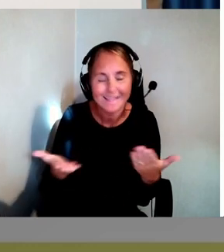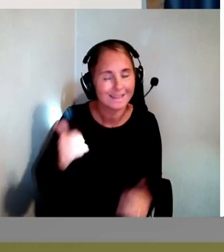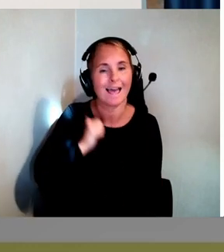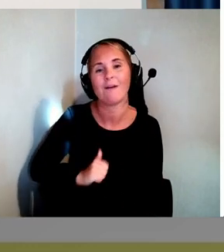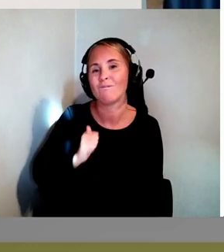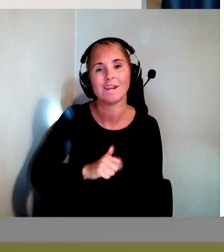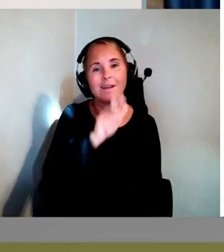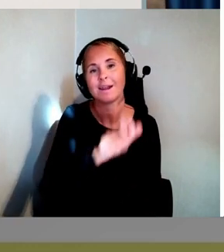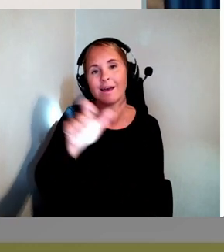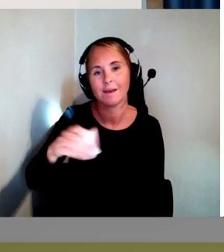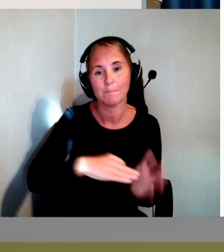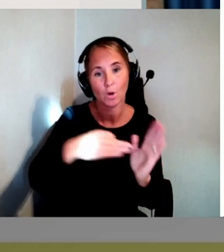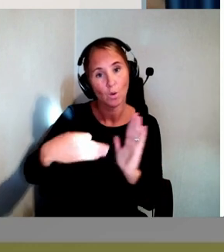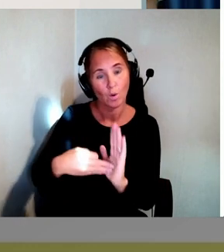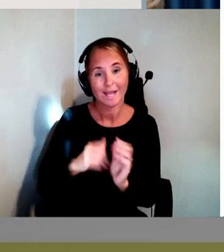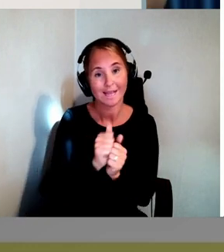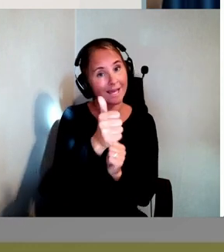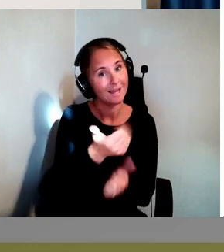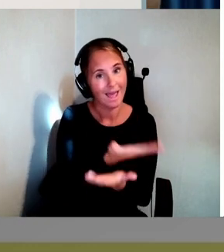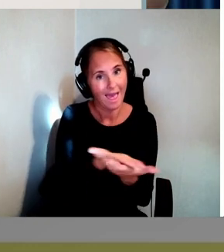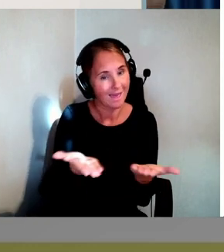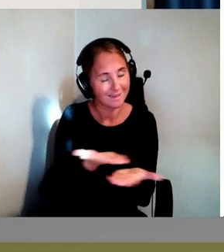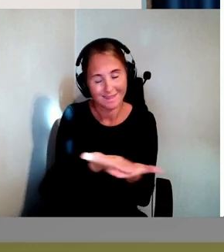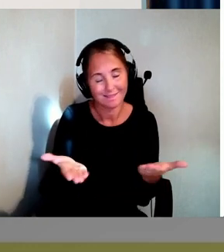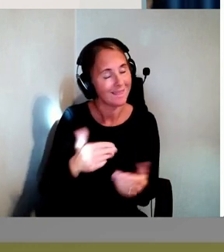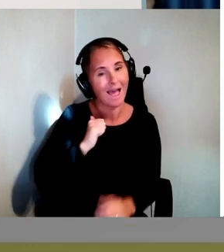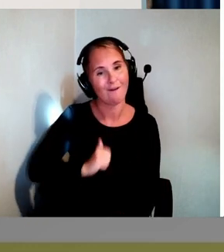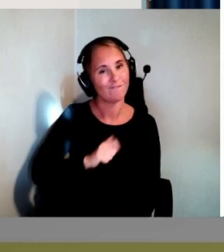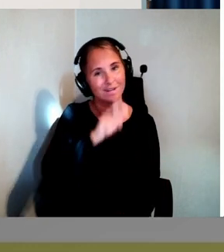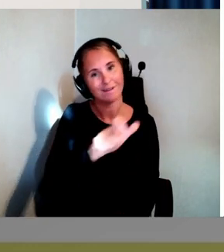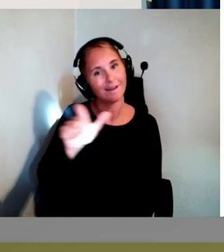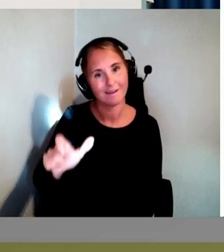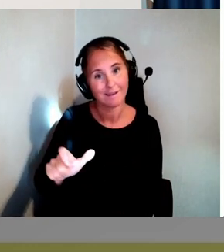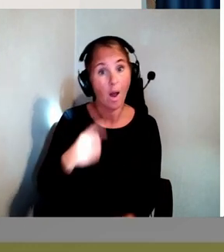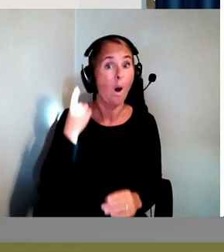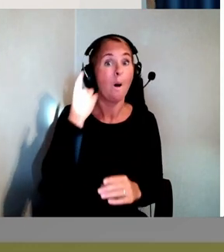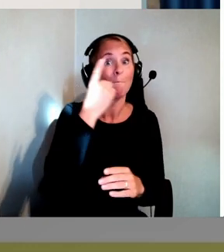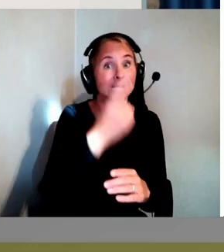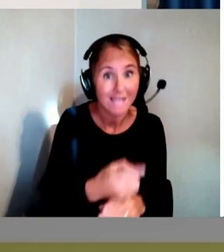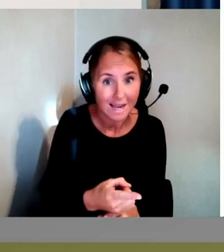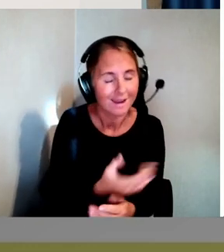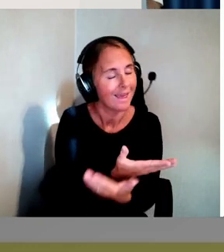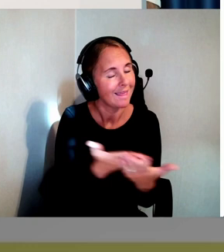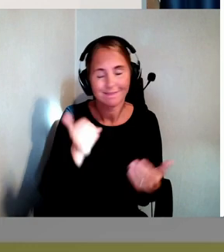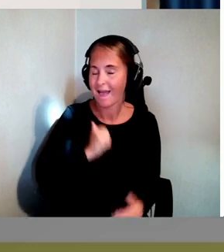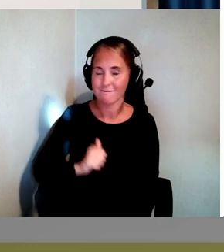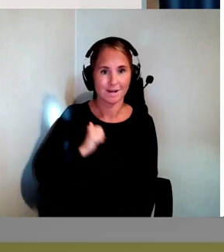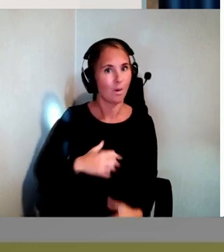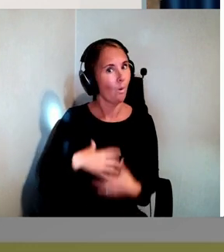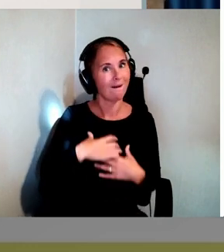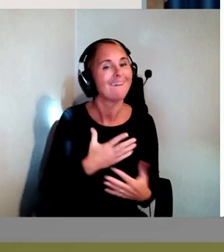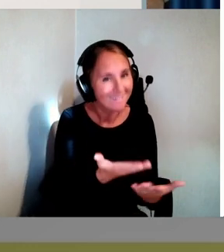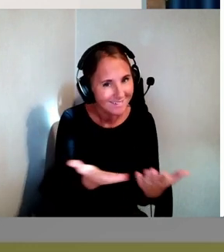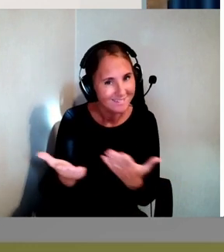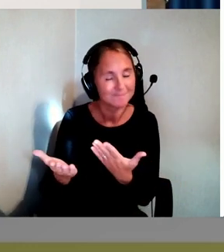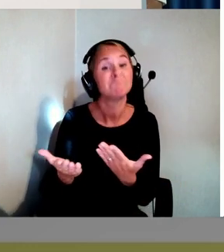eh Lare är inte användare och här kommer den stora chocken beställare är inte heller användare utan